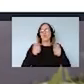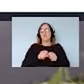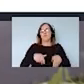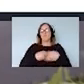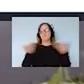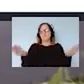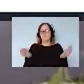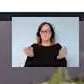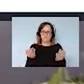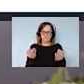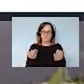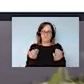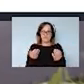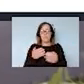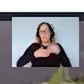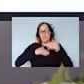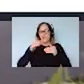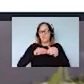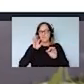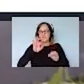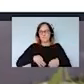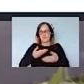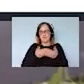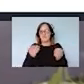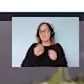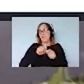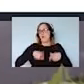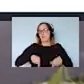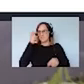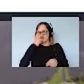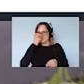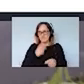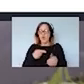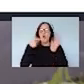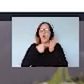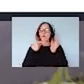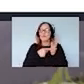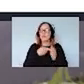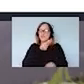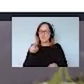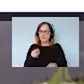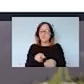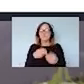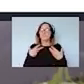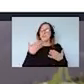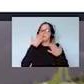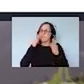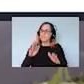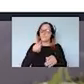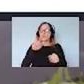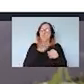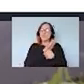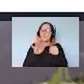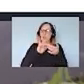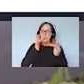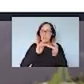sposób taki budujący w nas też zainteresowanie. I ostatnią rzeczą, którą pokażę, a potem uzupełnię linki,